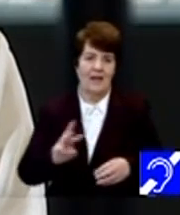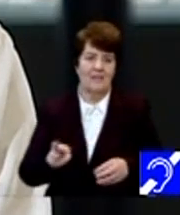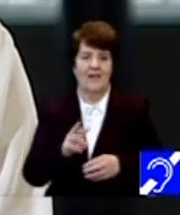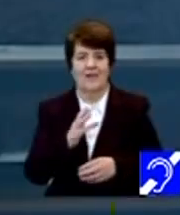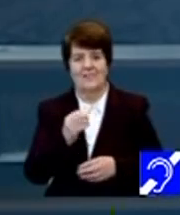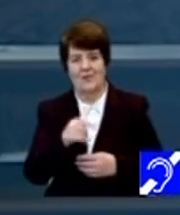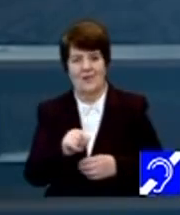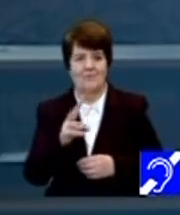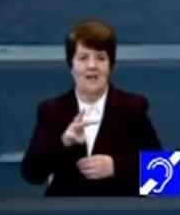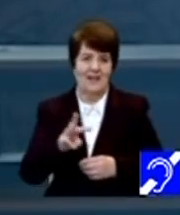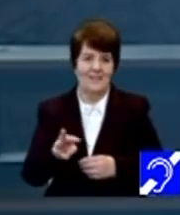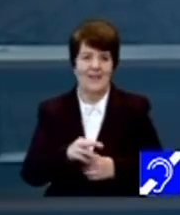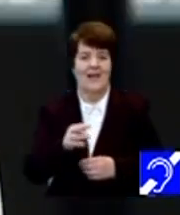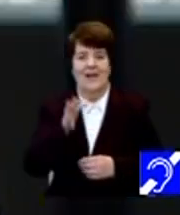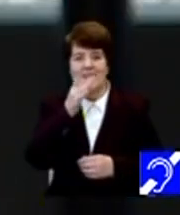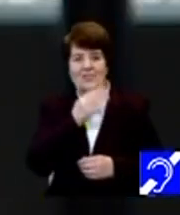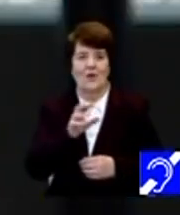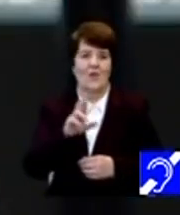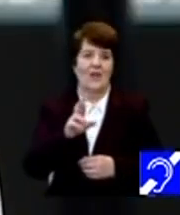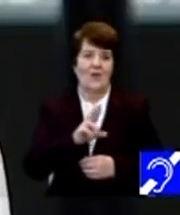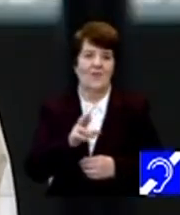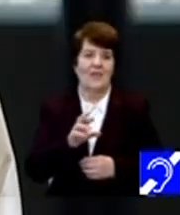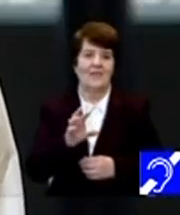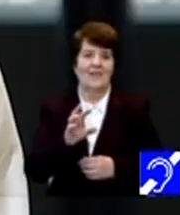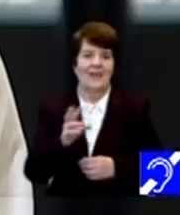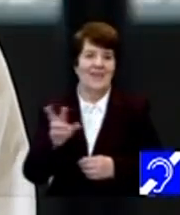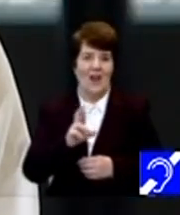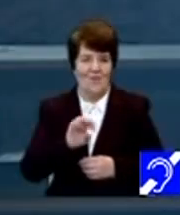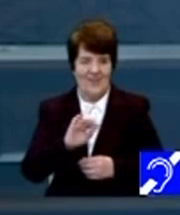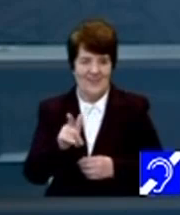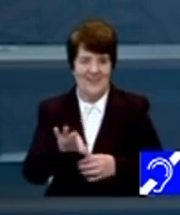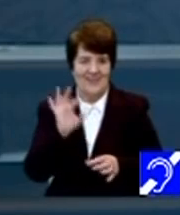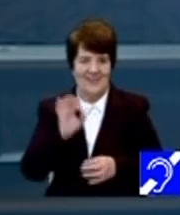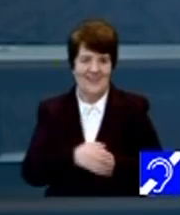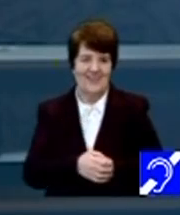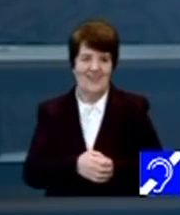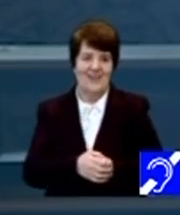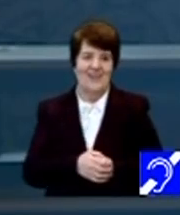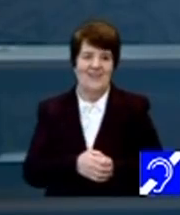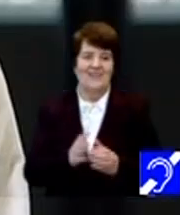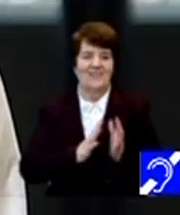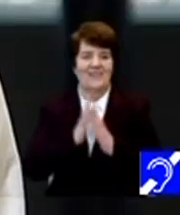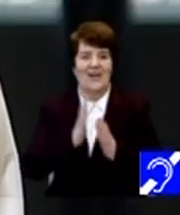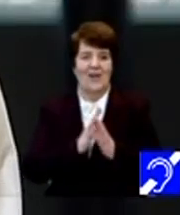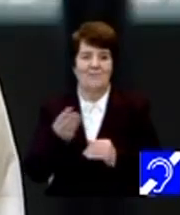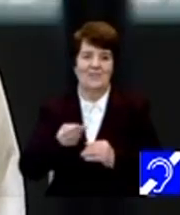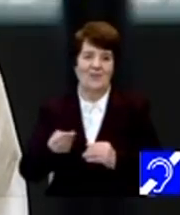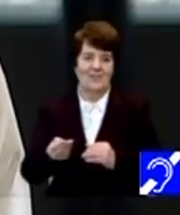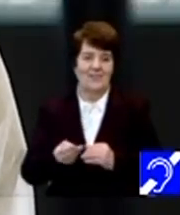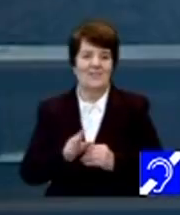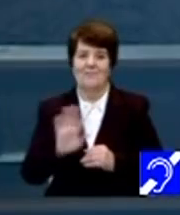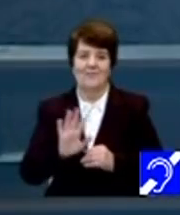sau miliardar? Miliardar. Ialoveni, Chișinău sau Arizona? Arizona, Ialoveni. Desculți prin iarbă sau